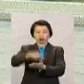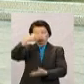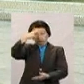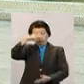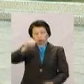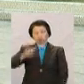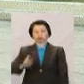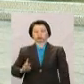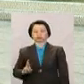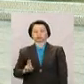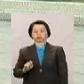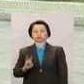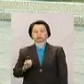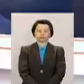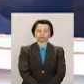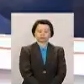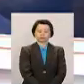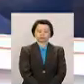Berita RTM.